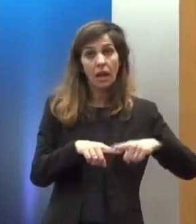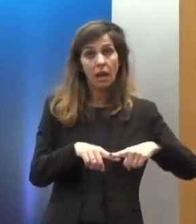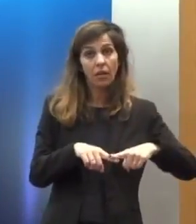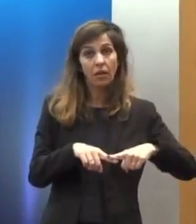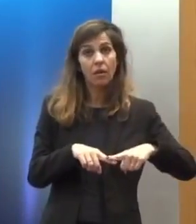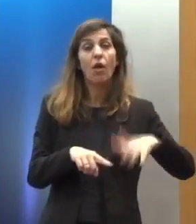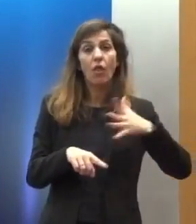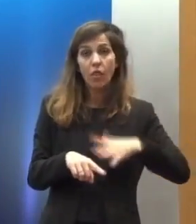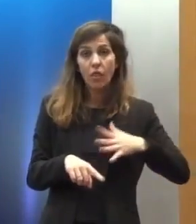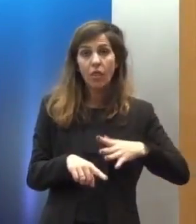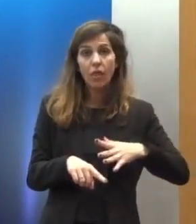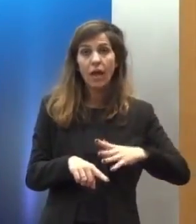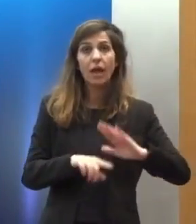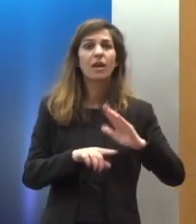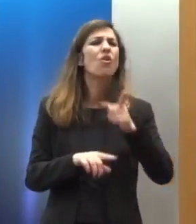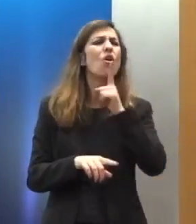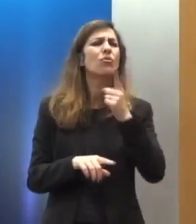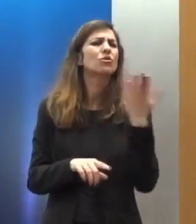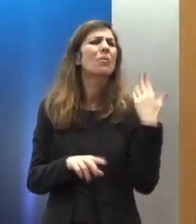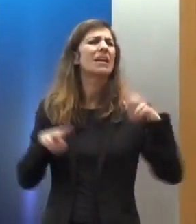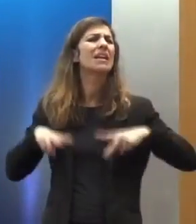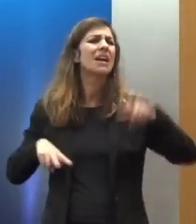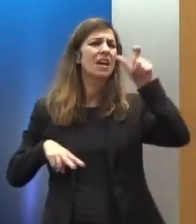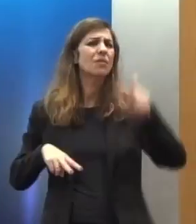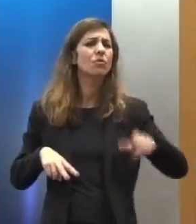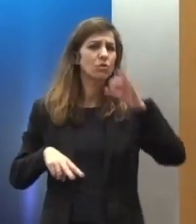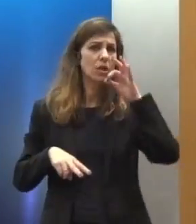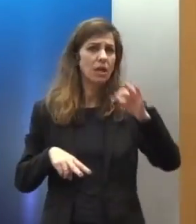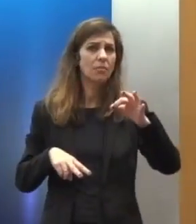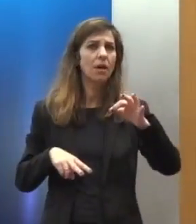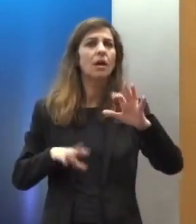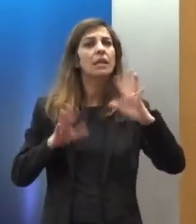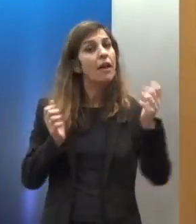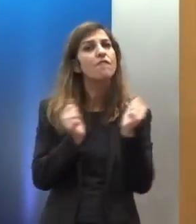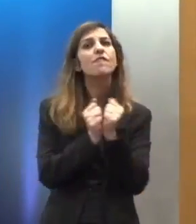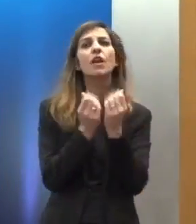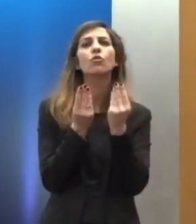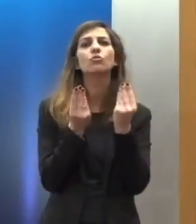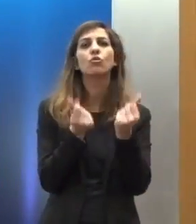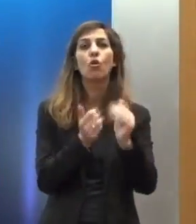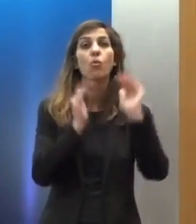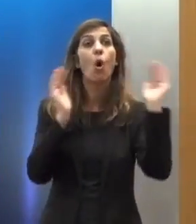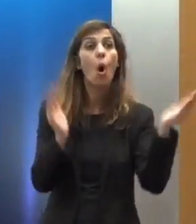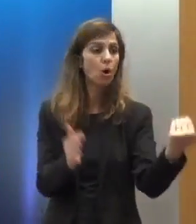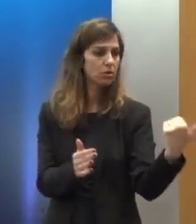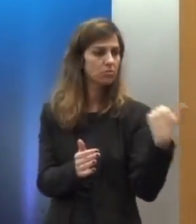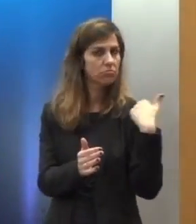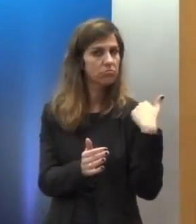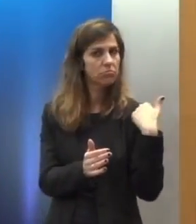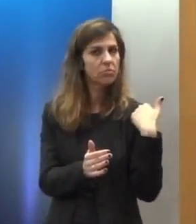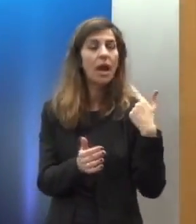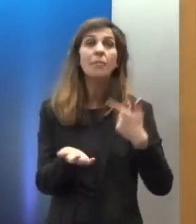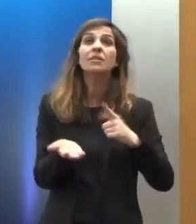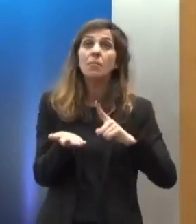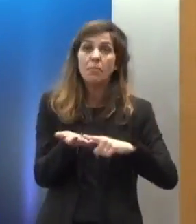ειλικρίνεια αυτό που ανέφερε και ο Υπουργός με το φιλικό τρόπο που αντιμετωπίζεται, να αποδεχτούμε με ειλικρίνεια τις δυσκολίες